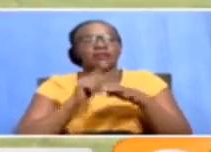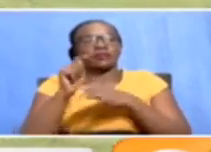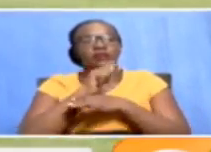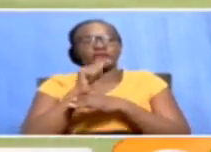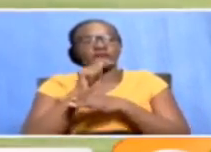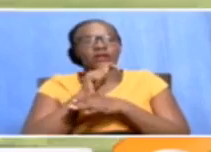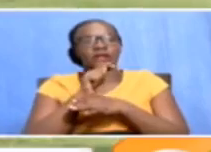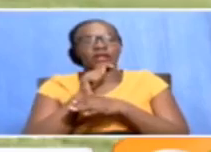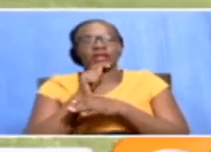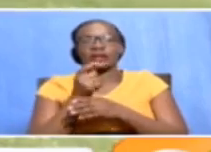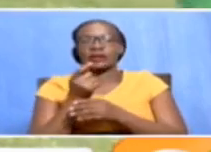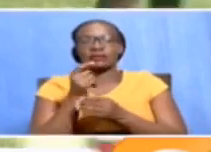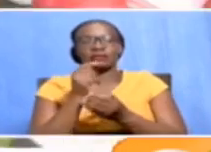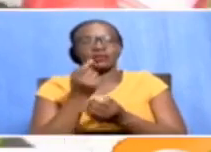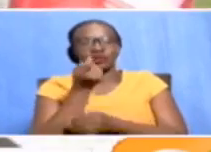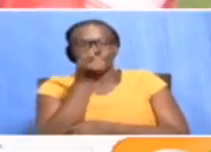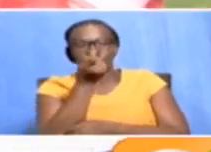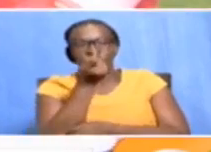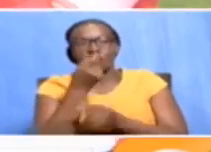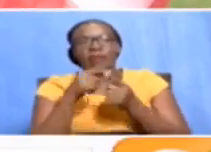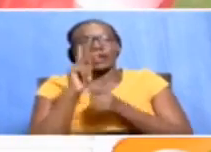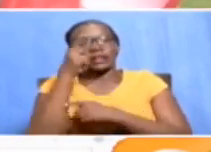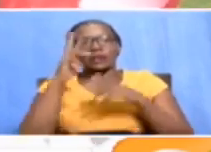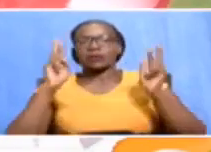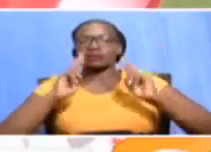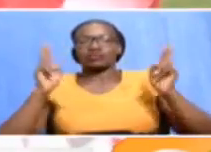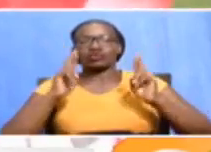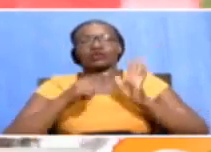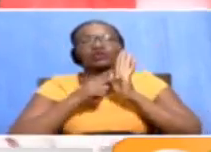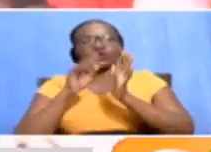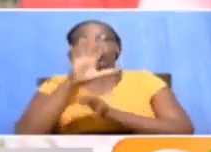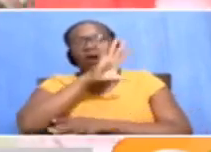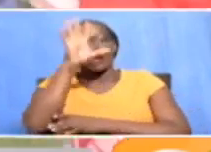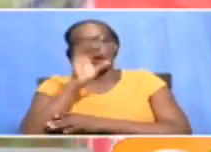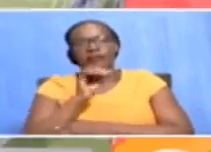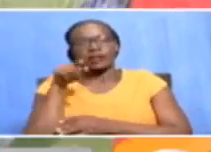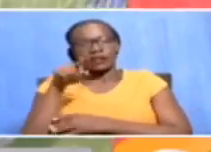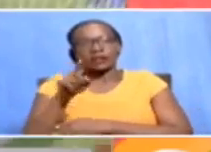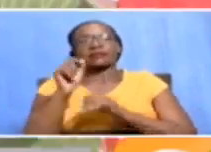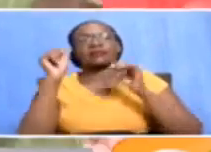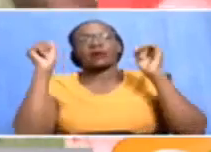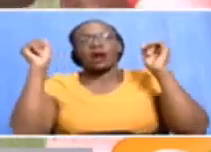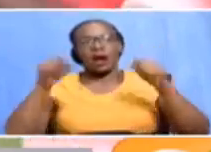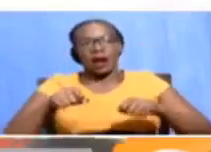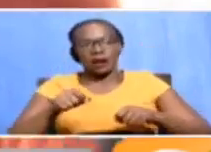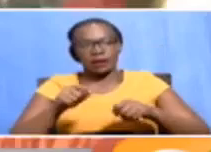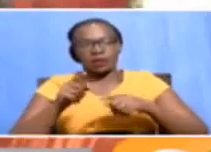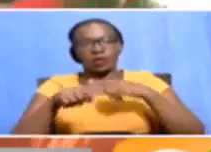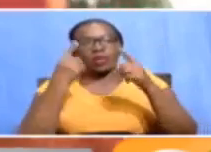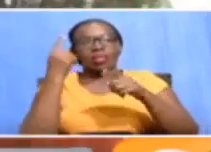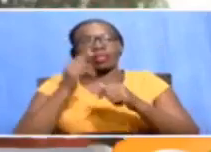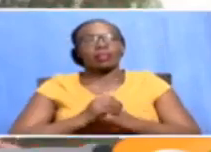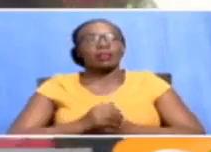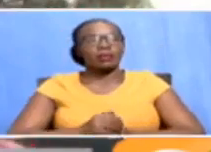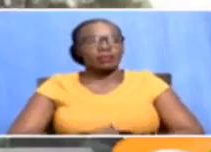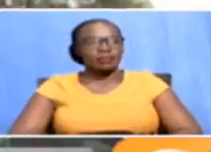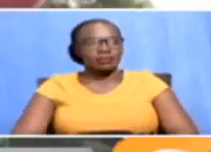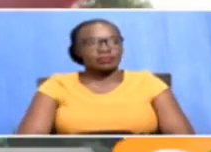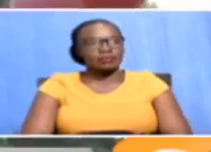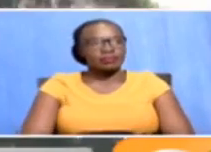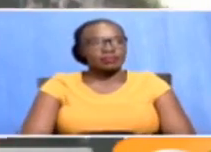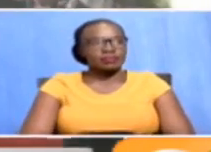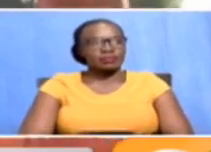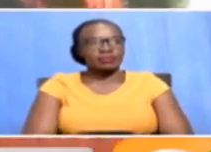mazoezi ni mchache, lakini Kenya iko tayari kuonyesha Afrika nzima kuwa wanaweza pata matokeo mazuri popote pale duniani.